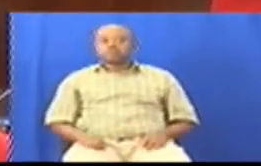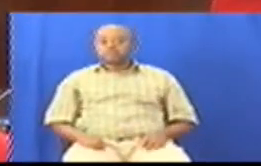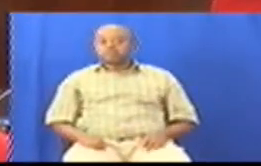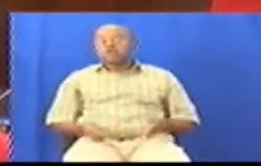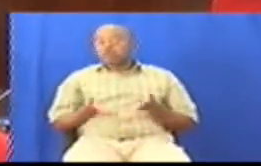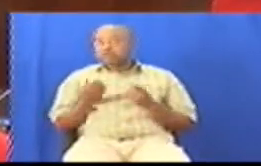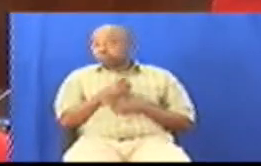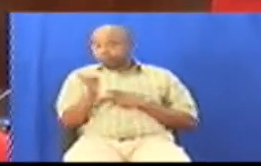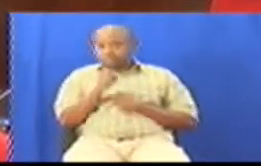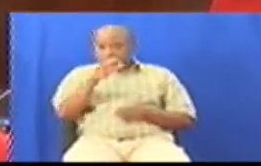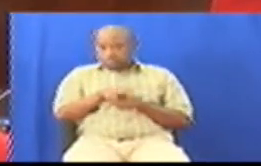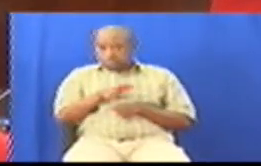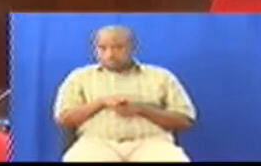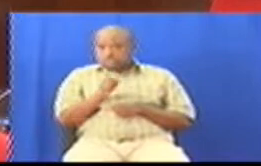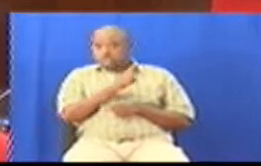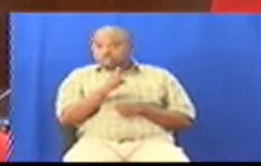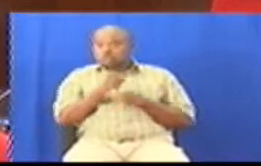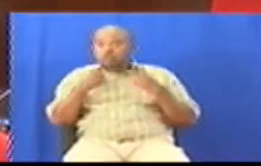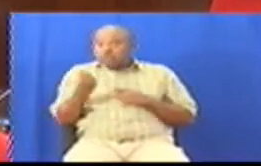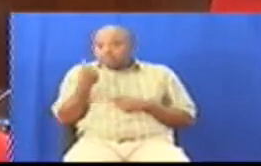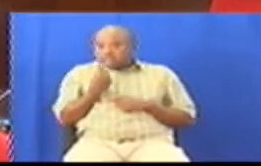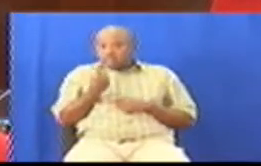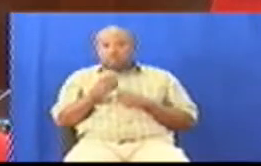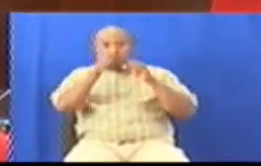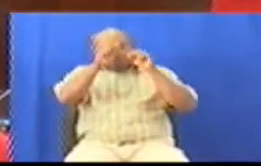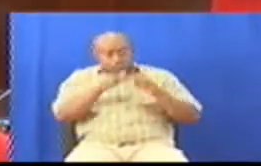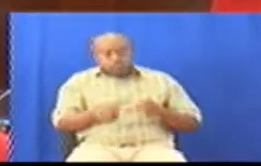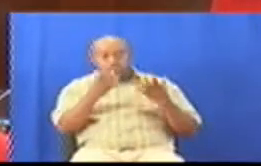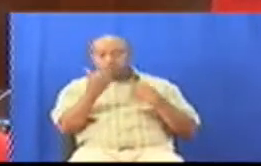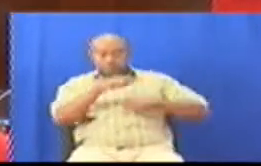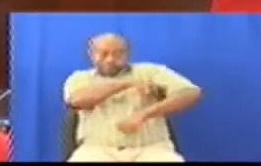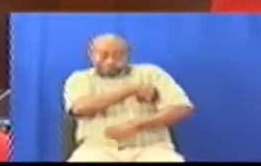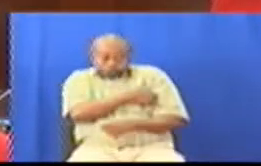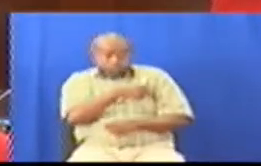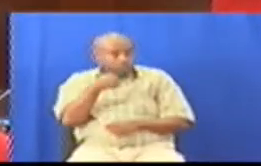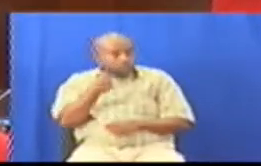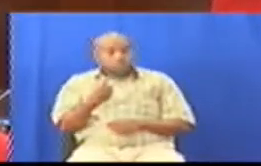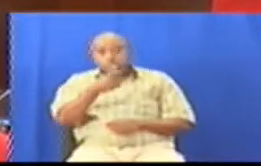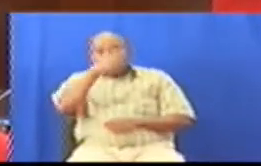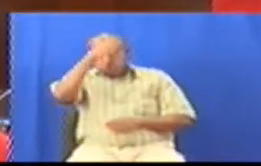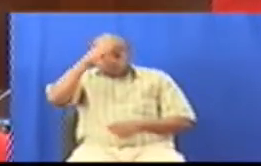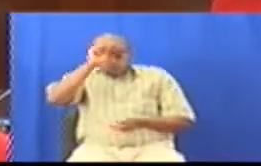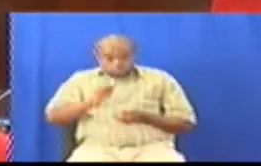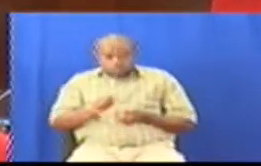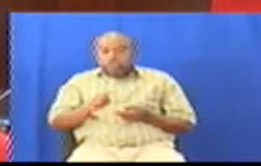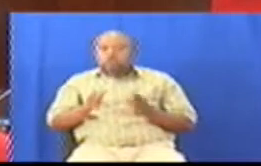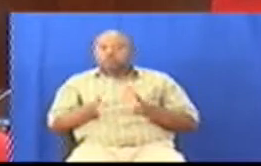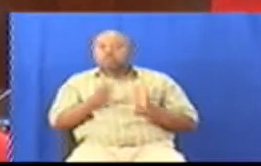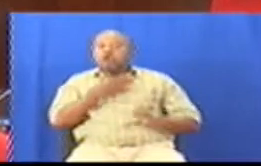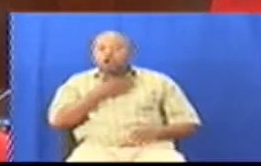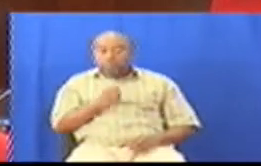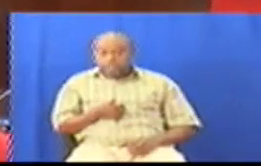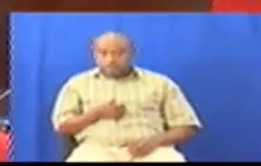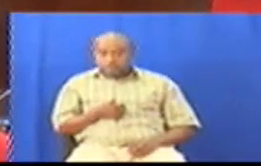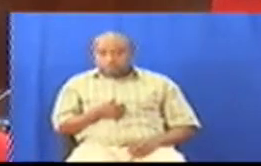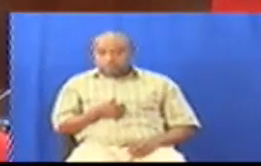ni nyingi. Sio kwamba kukohoa tu, mtu unaweza ukaanza kupanda joto lakini corona ndo unayo na bado hujaanza kukohoa. Sasa tunapojiaminisha kwa